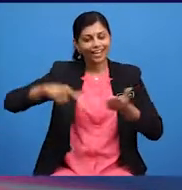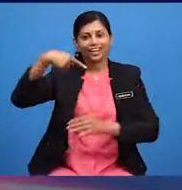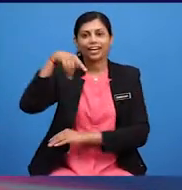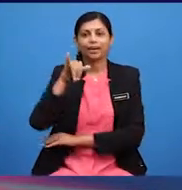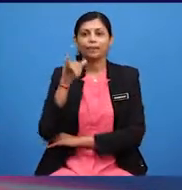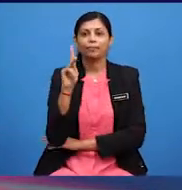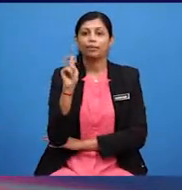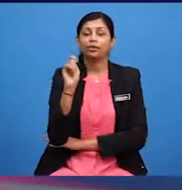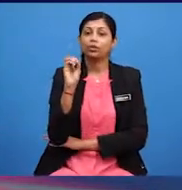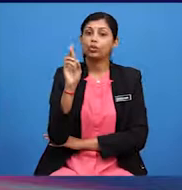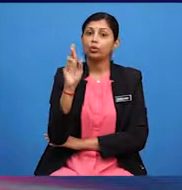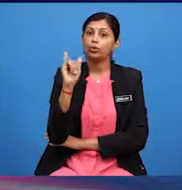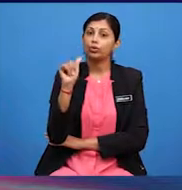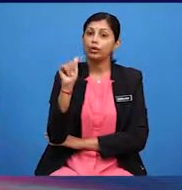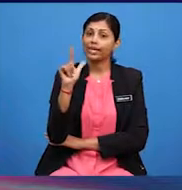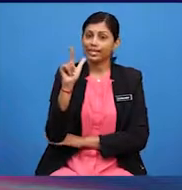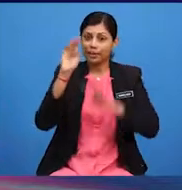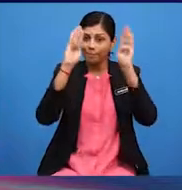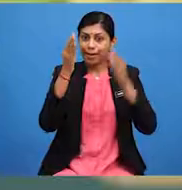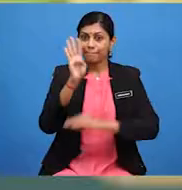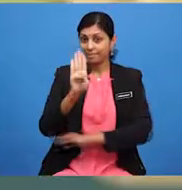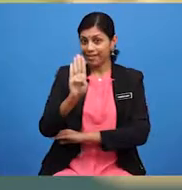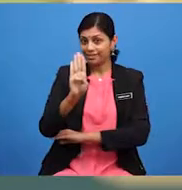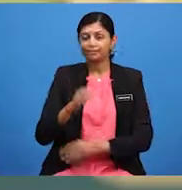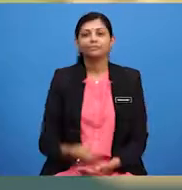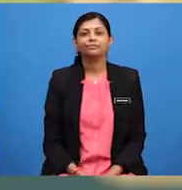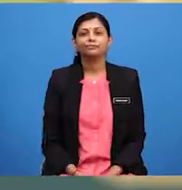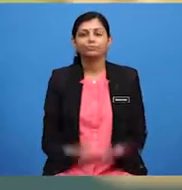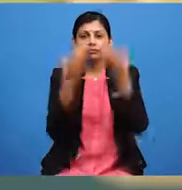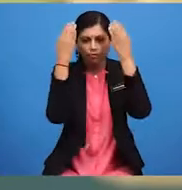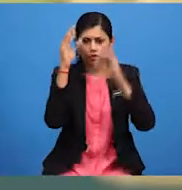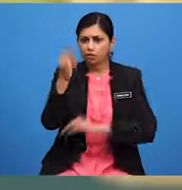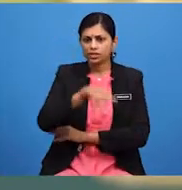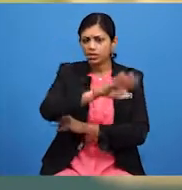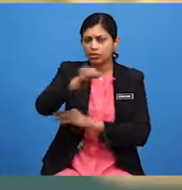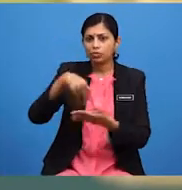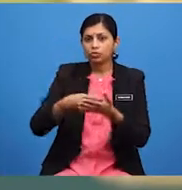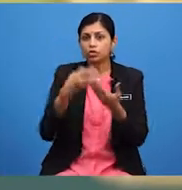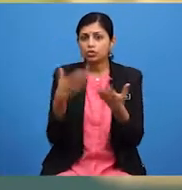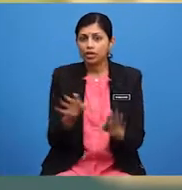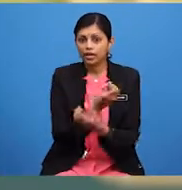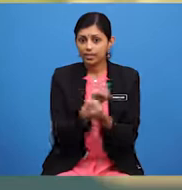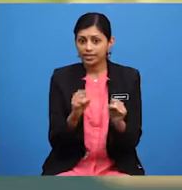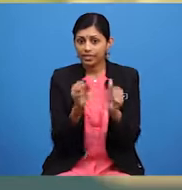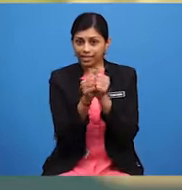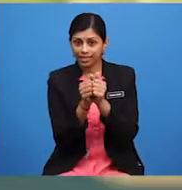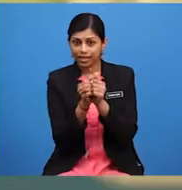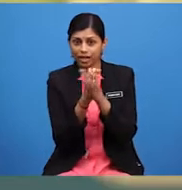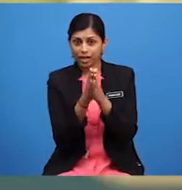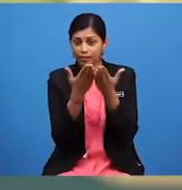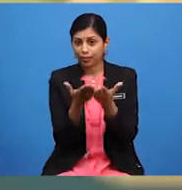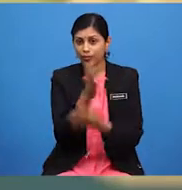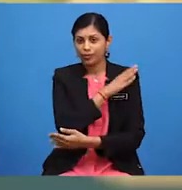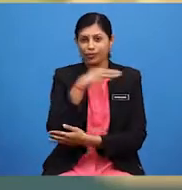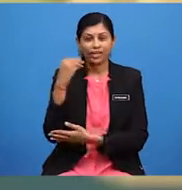piktorial dalam bab 4. Cikgu pasti semua murid sudah bersedia bersama buku